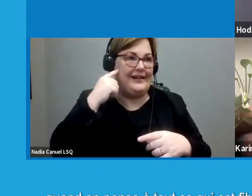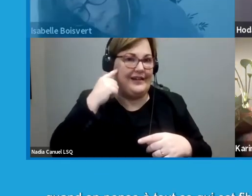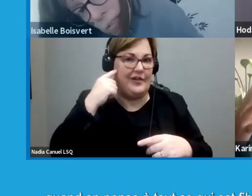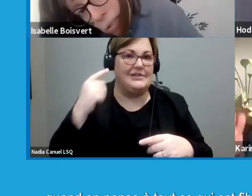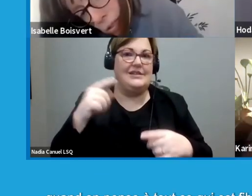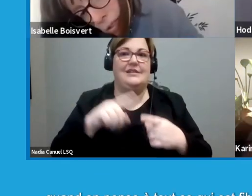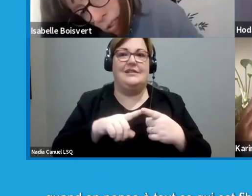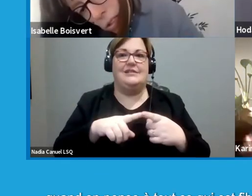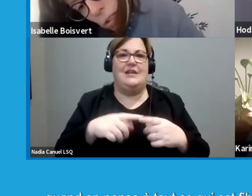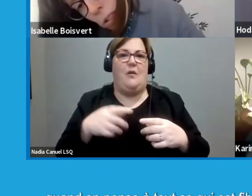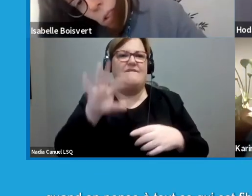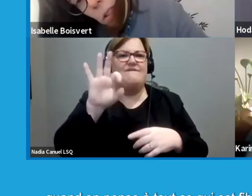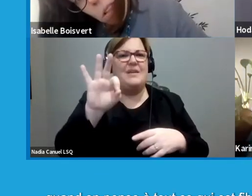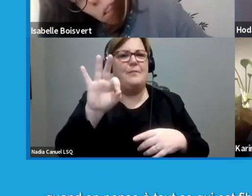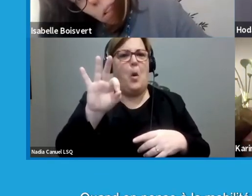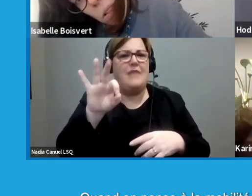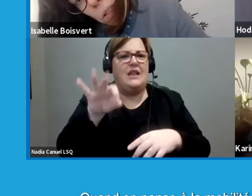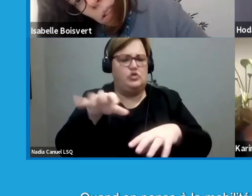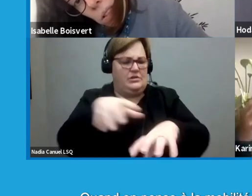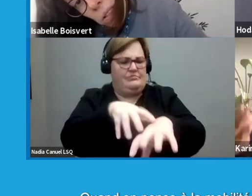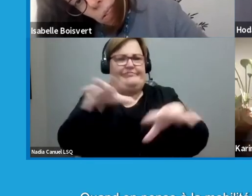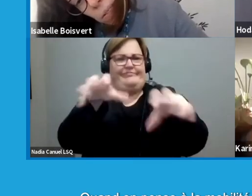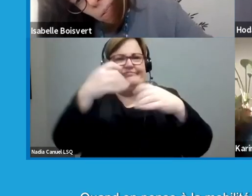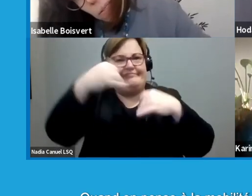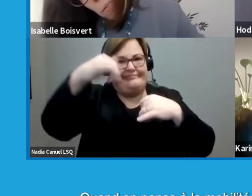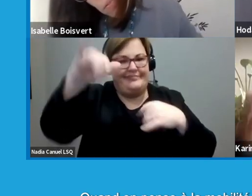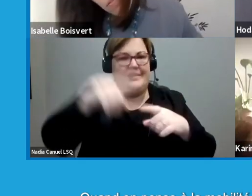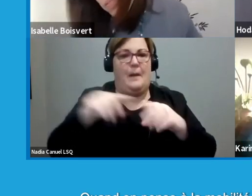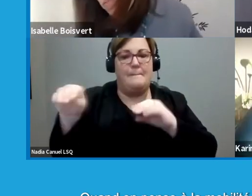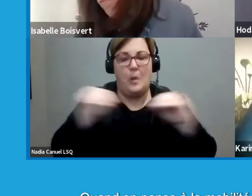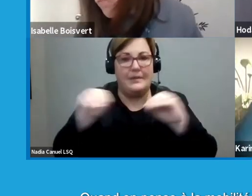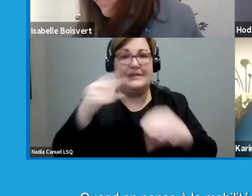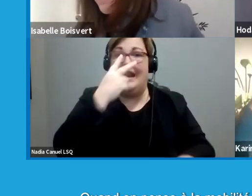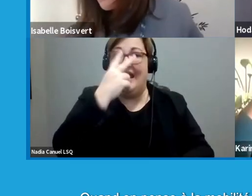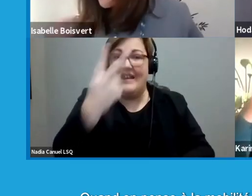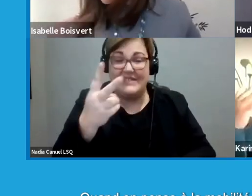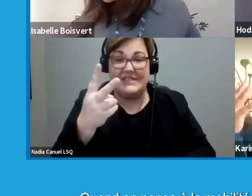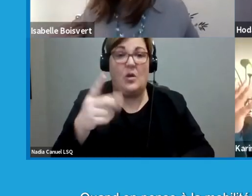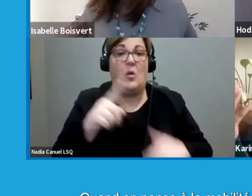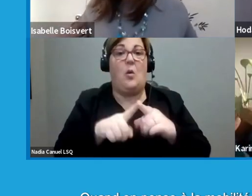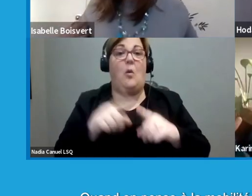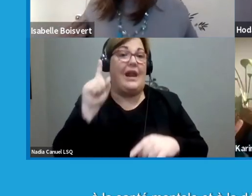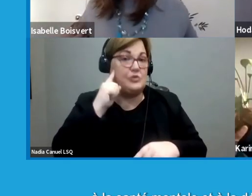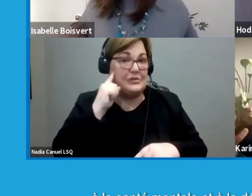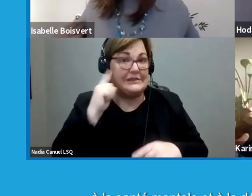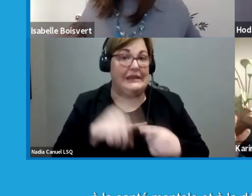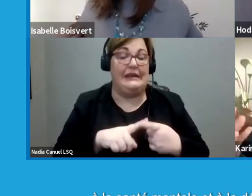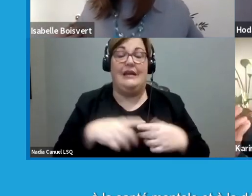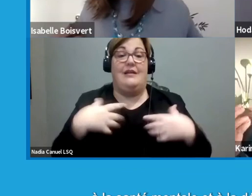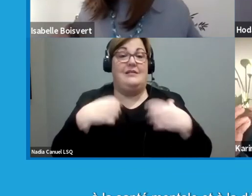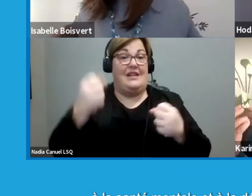à tout ce qui est fibromyalgie, douleur chronique, quand on pense à la mobilité, à la vision, à la surdité, à la